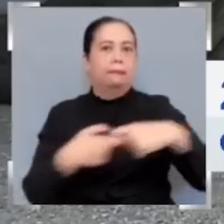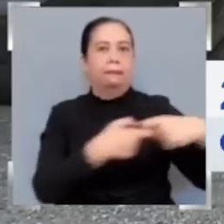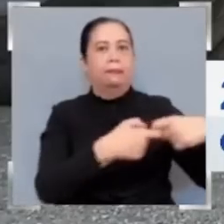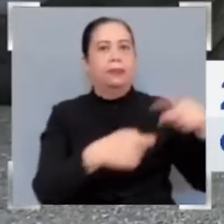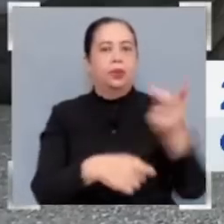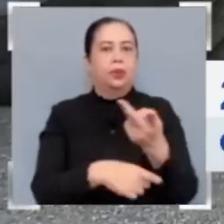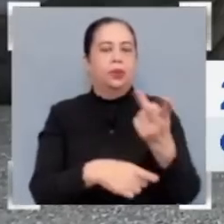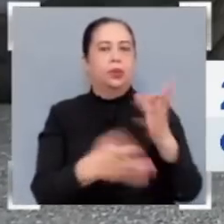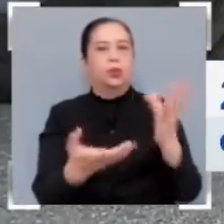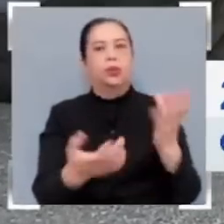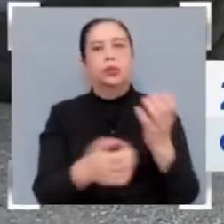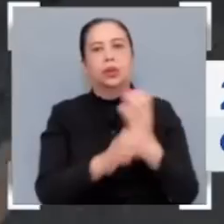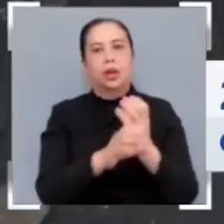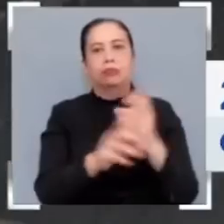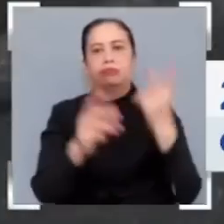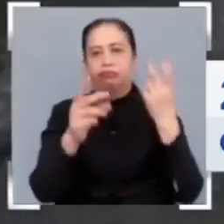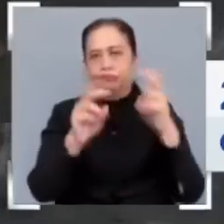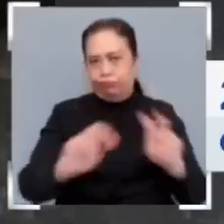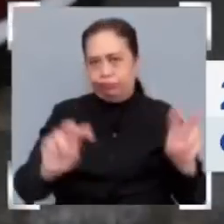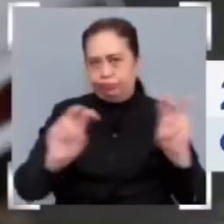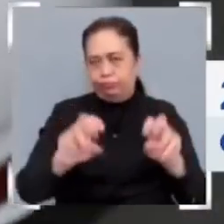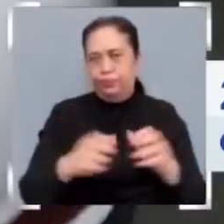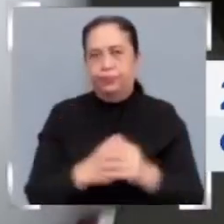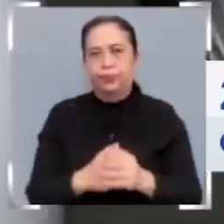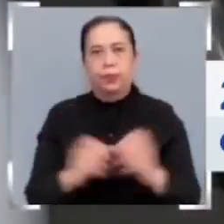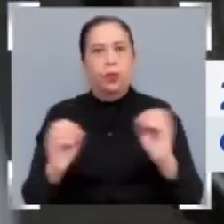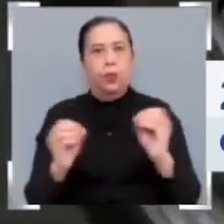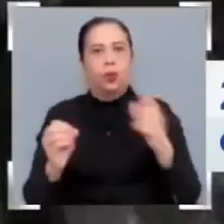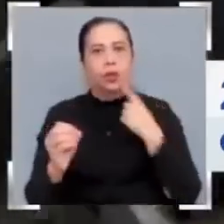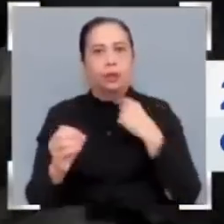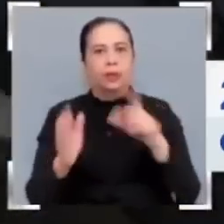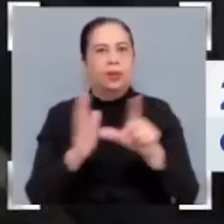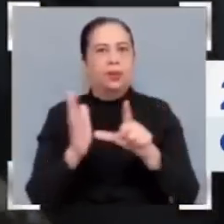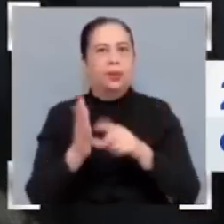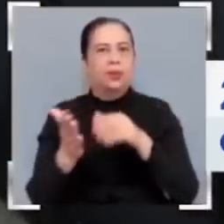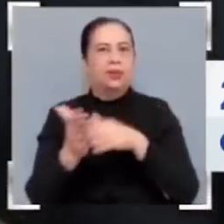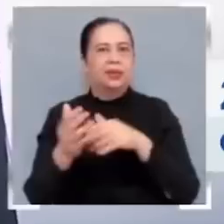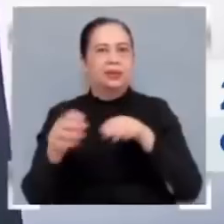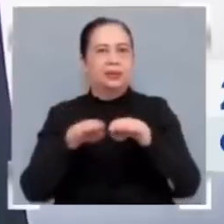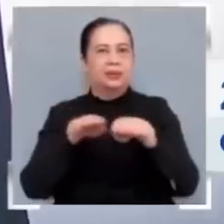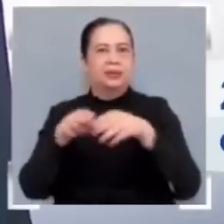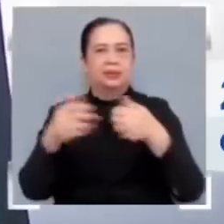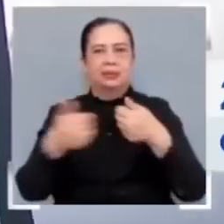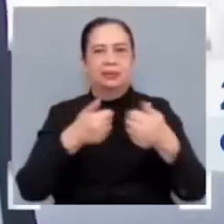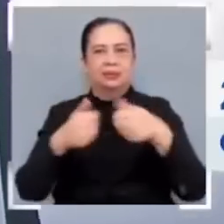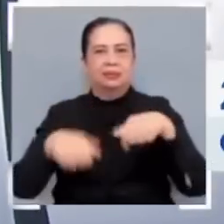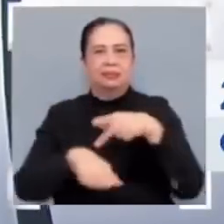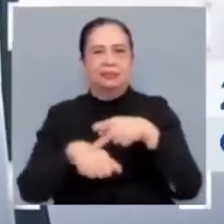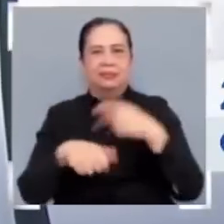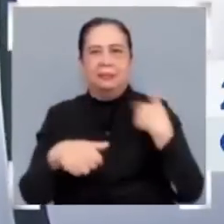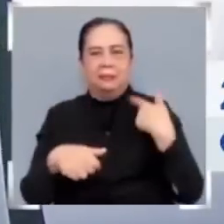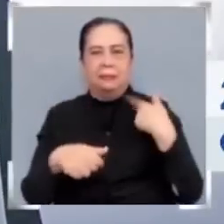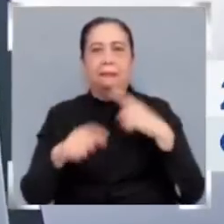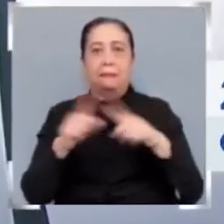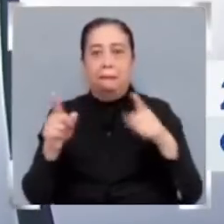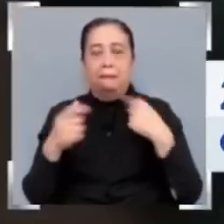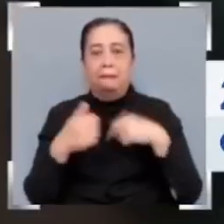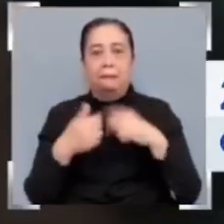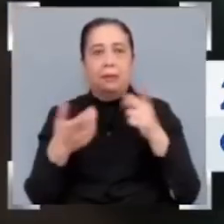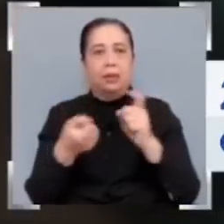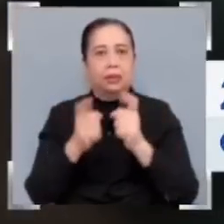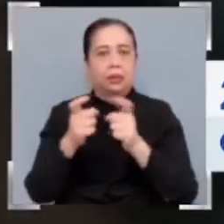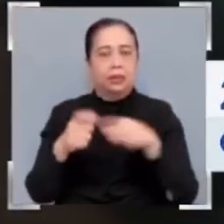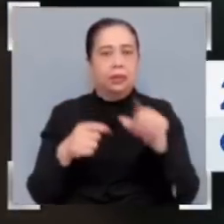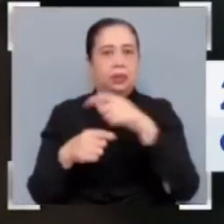para imbestigahan. Wala pa raw kasing batas laban sa drug racing sa bansa. Pero ang mga modification sa mga kotse,